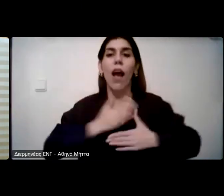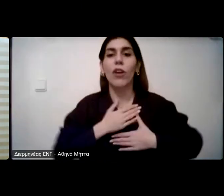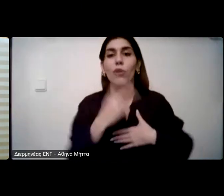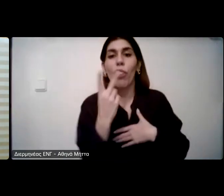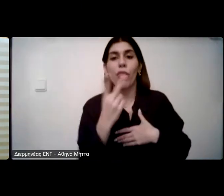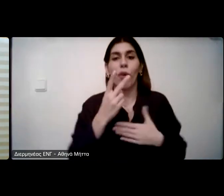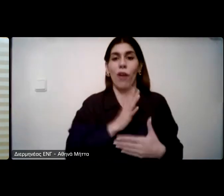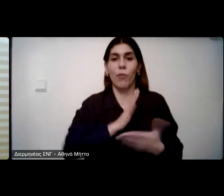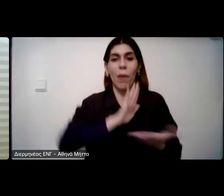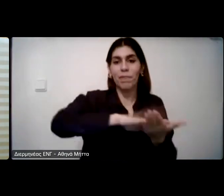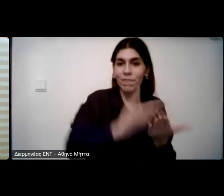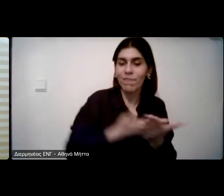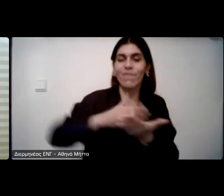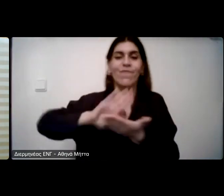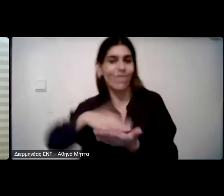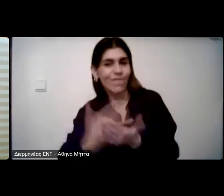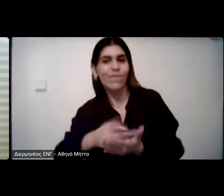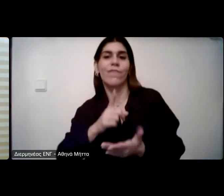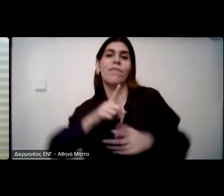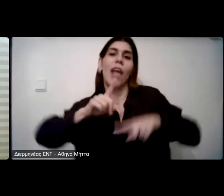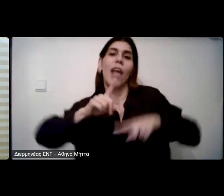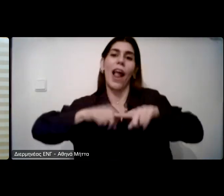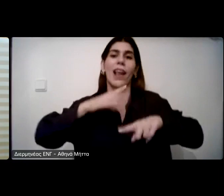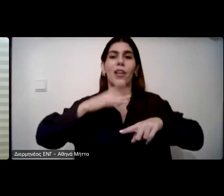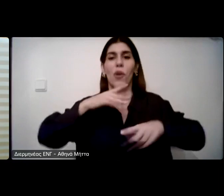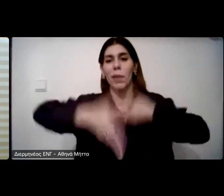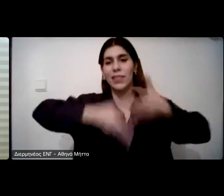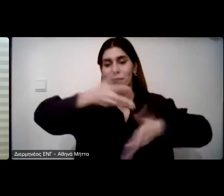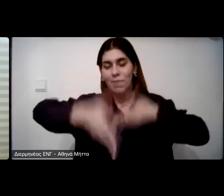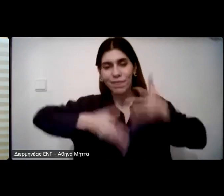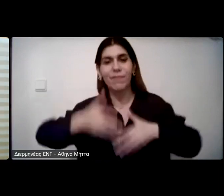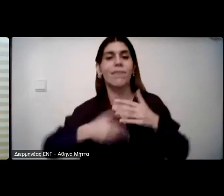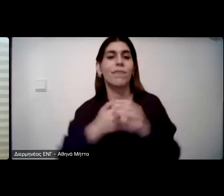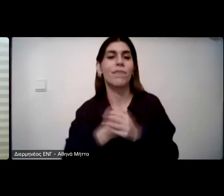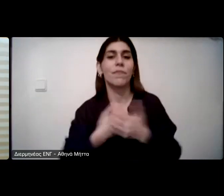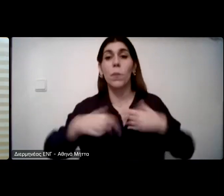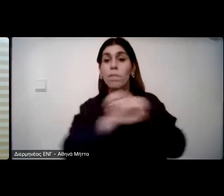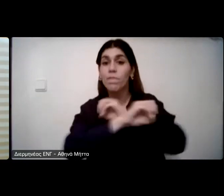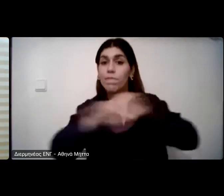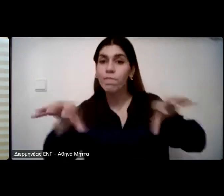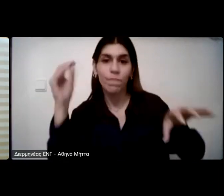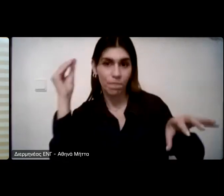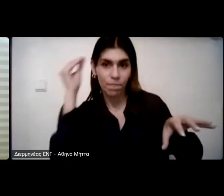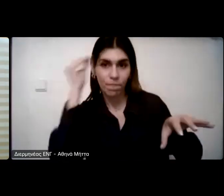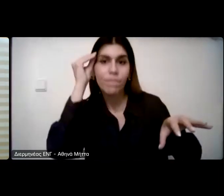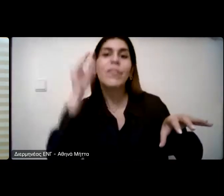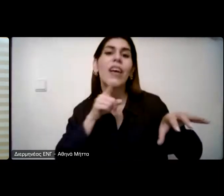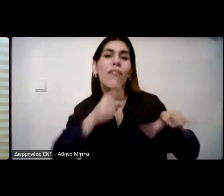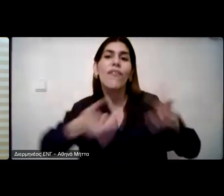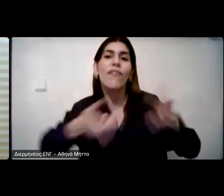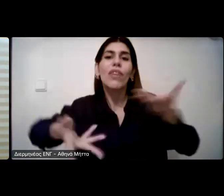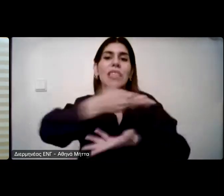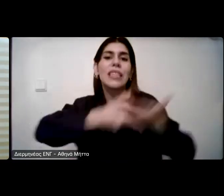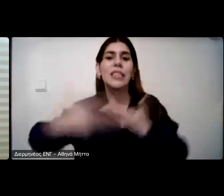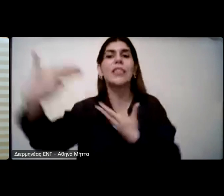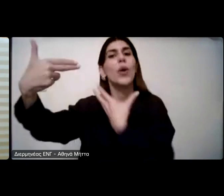διερμηνείς που θα διερμηνεύουν στην ελληνική νοηματική γλώσσα. Για ενημέρωσή σας, η συζήτηση καταγράφεται και θα αναρτηθεί